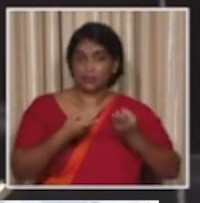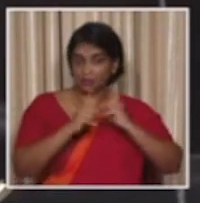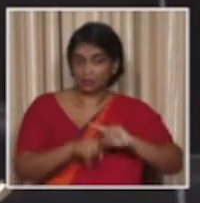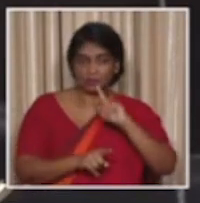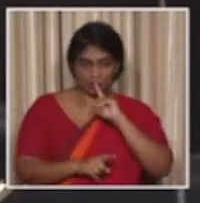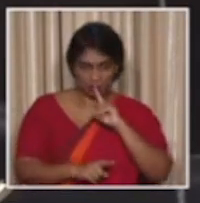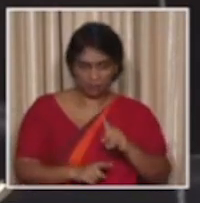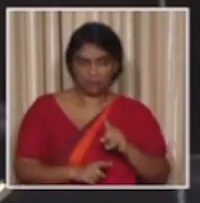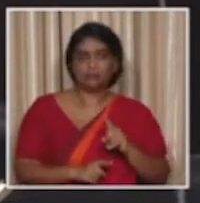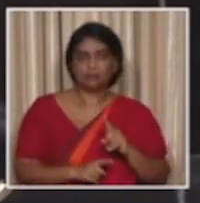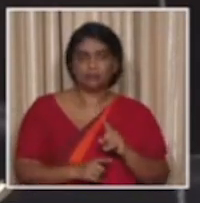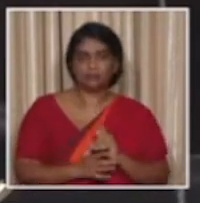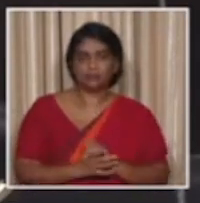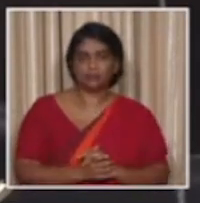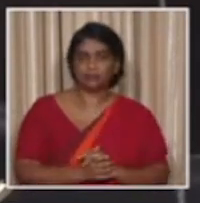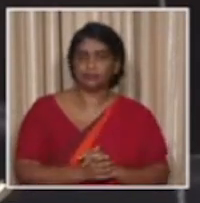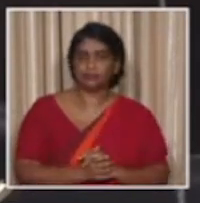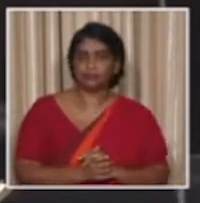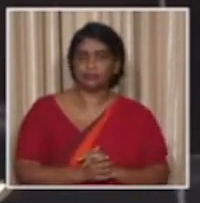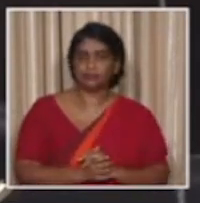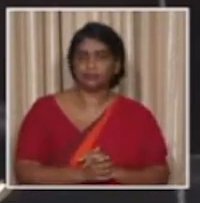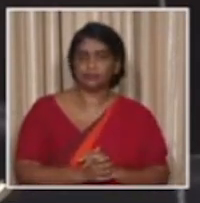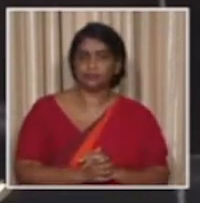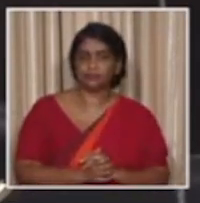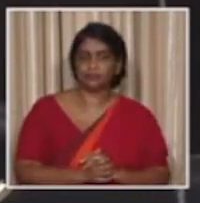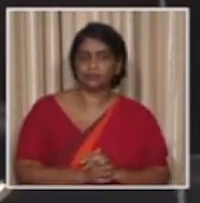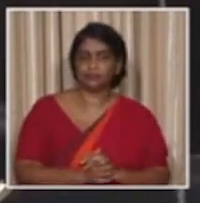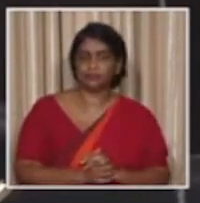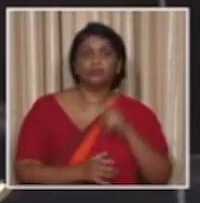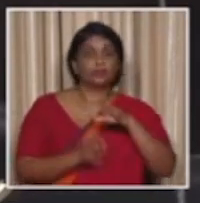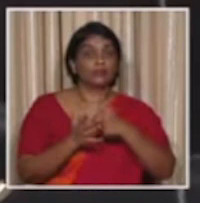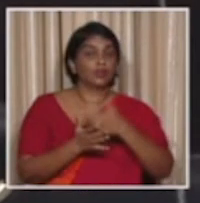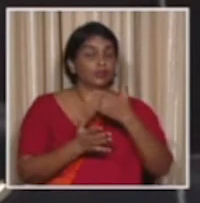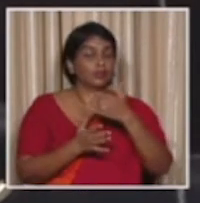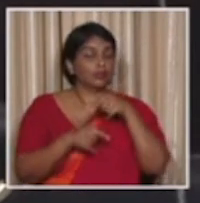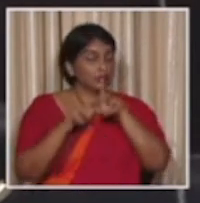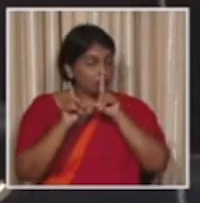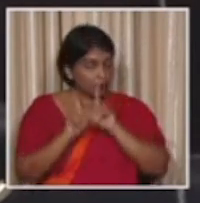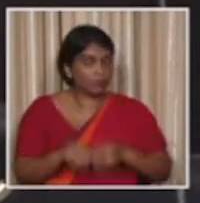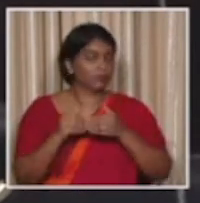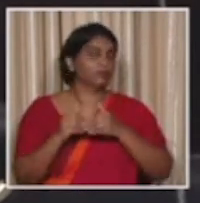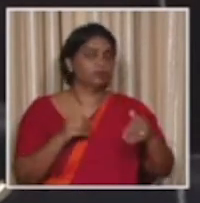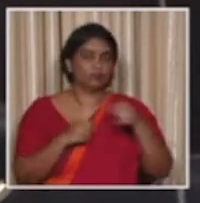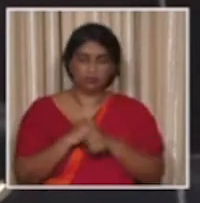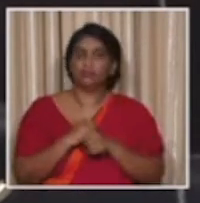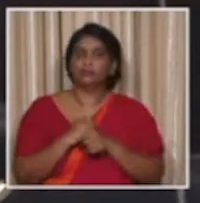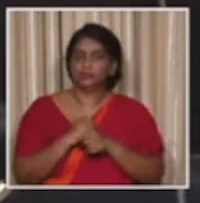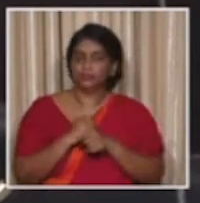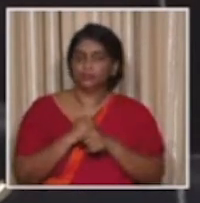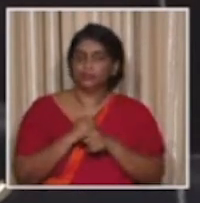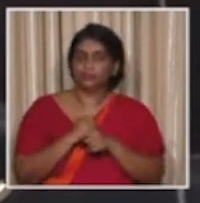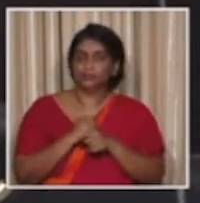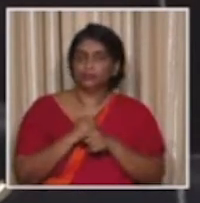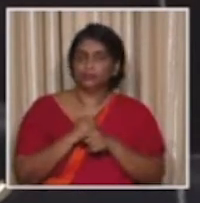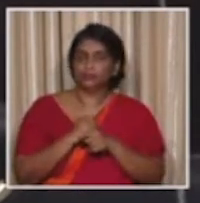කියනවා in the circumstances this court perceives a rationale underlying the differentiation and